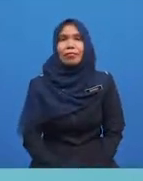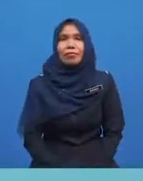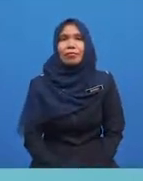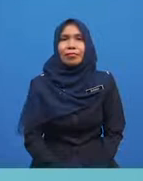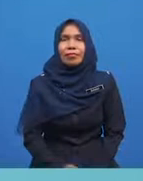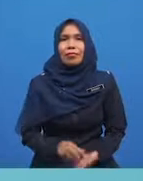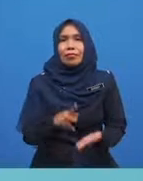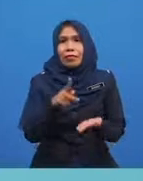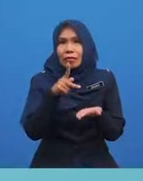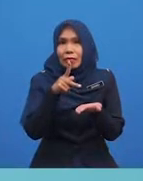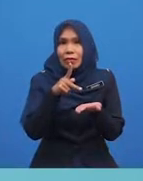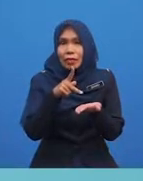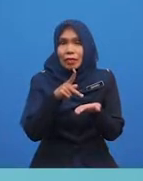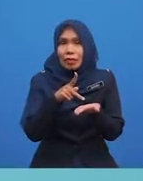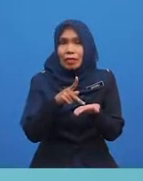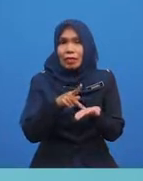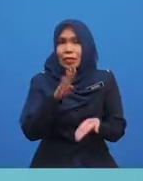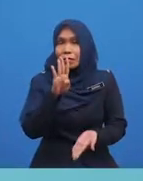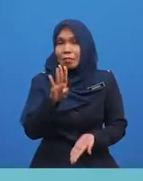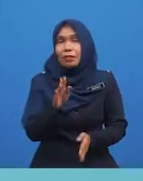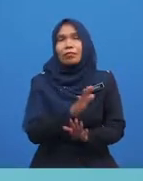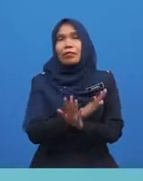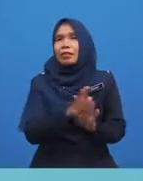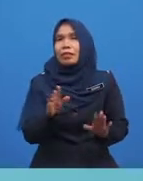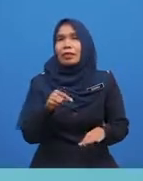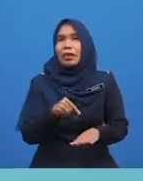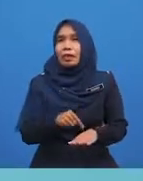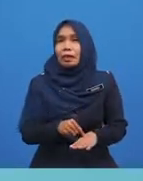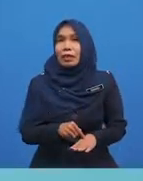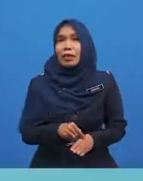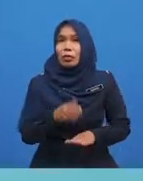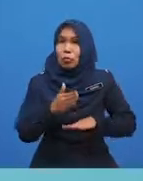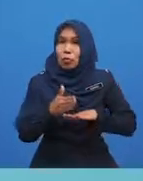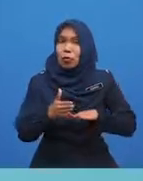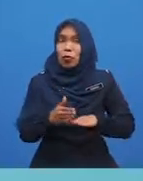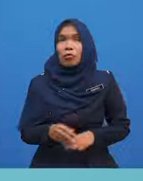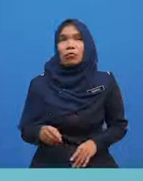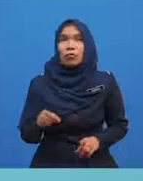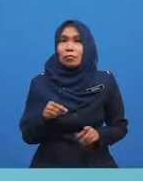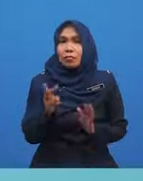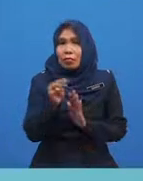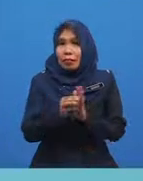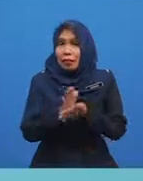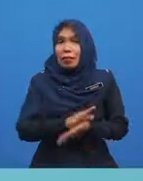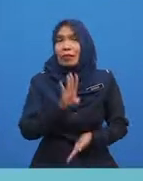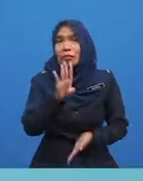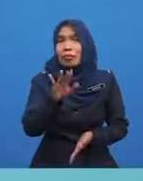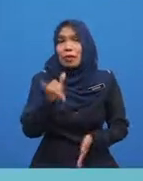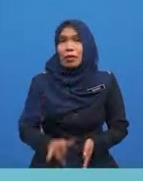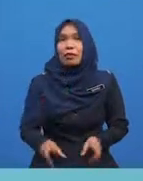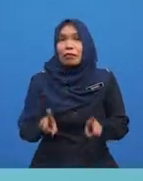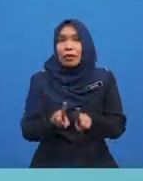Kek B tidak dipotong 4 bahagian yang sama besar rupanya.